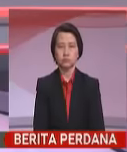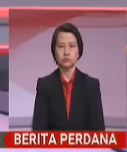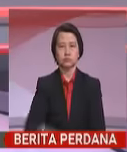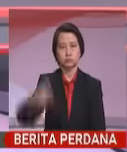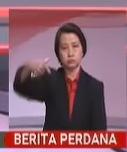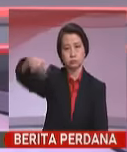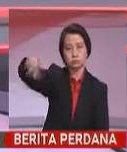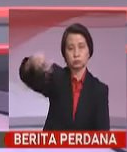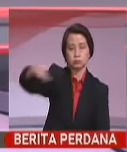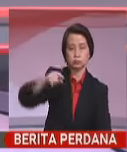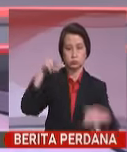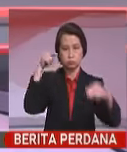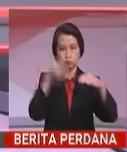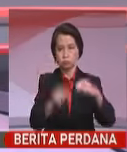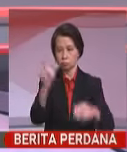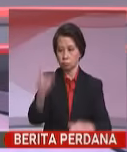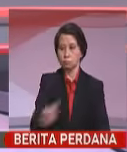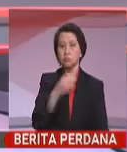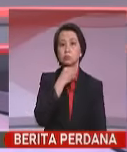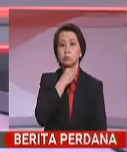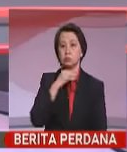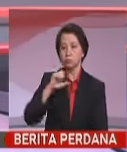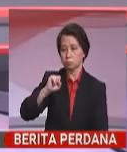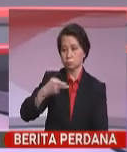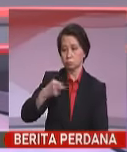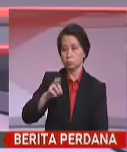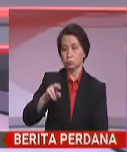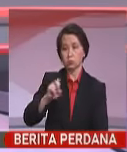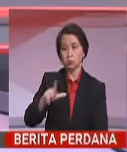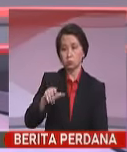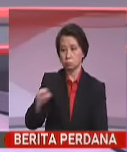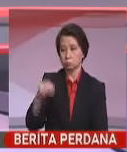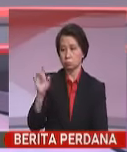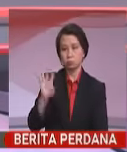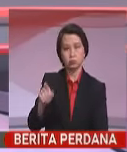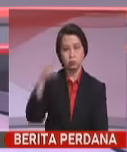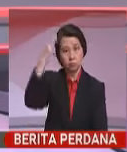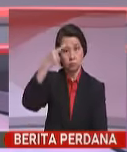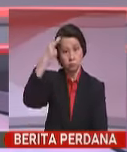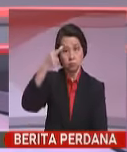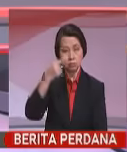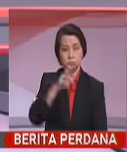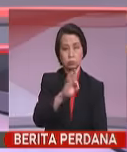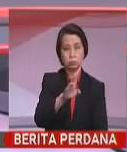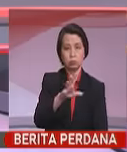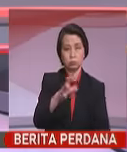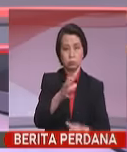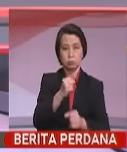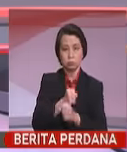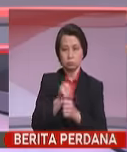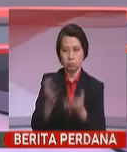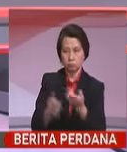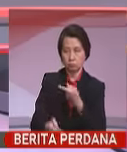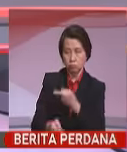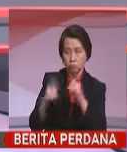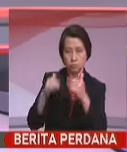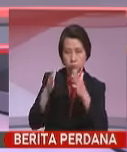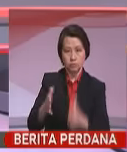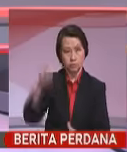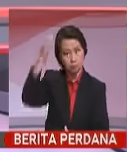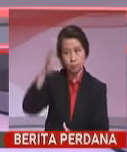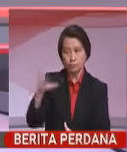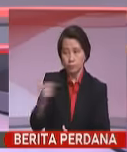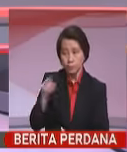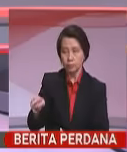Kualiti yang dimiliki penyerang sensasi Perak Muhammad Syarif Fikri Mat Fauzi adalah salah satu faktor Selangor FC mahu mendapatkan khidmat pemain berkenaan.